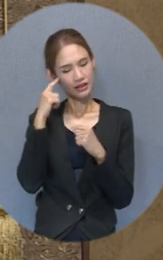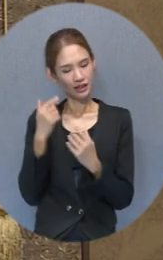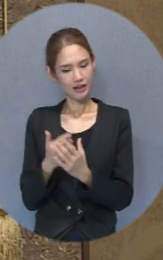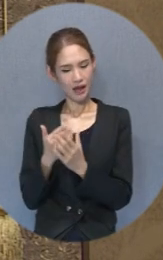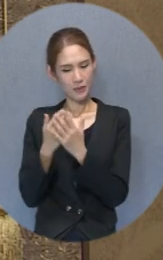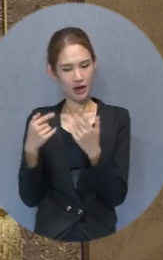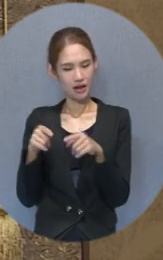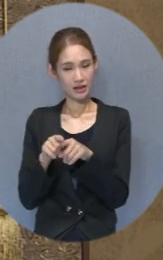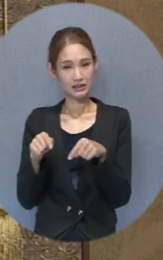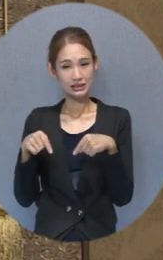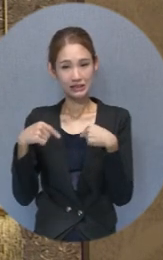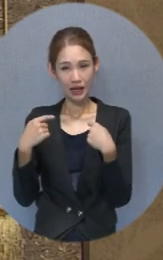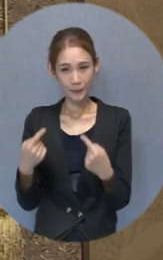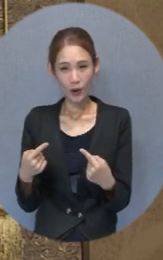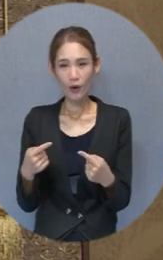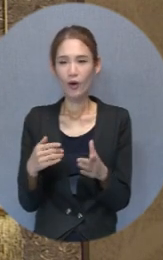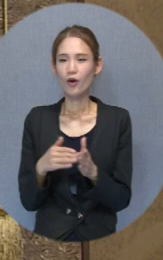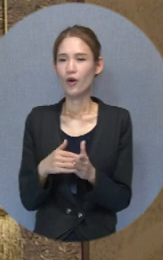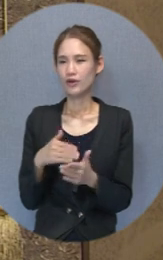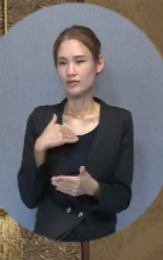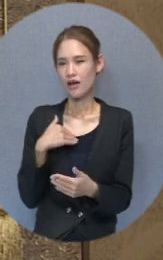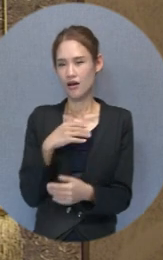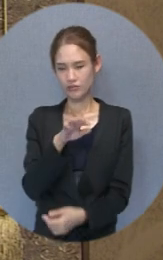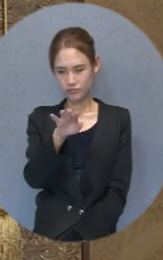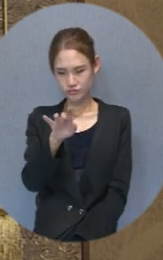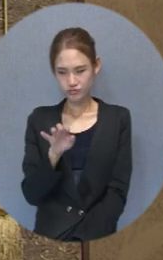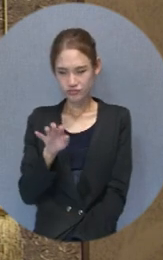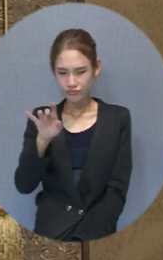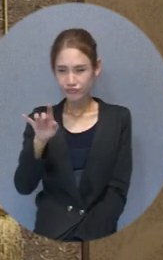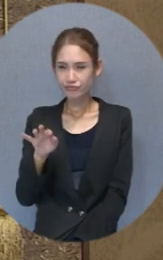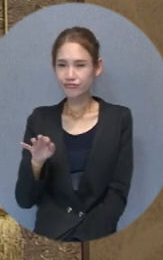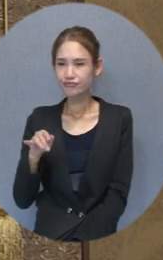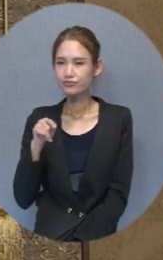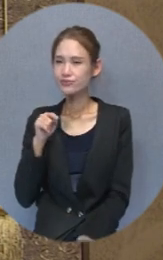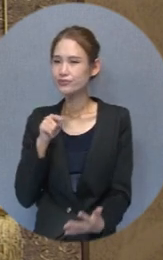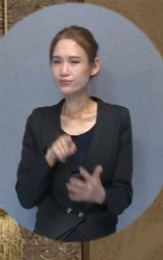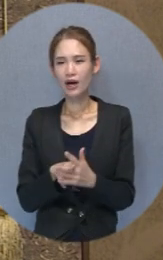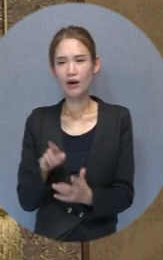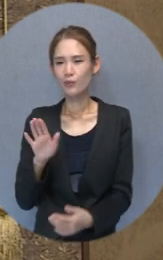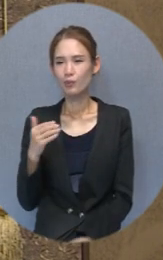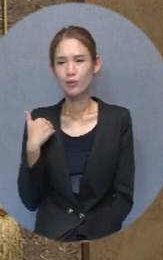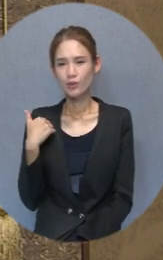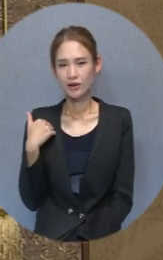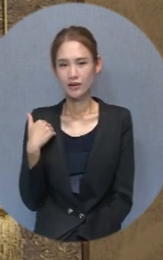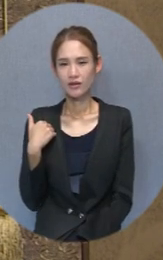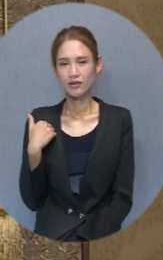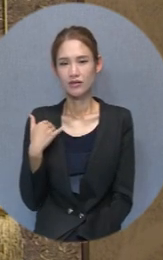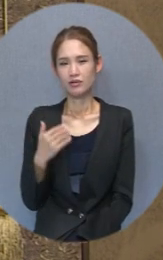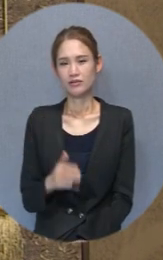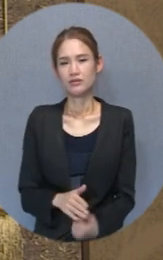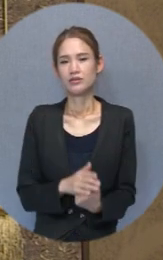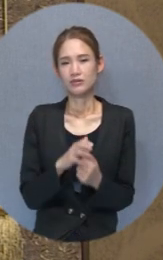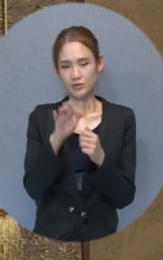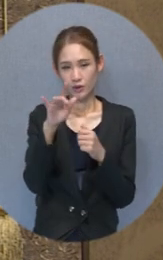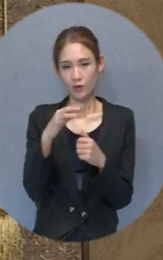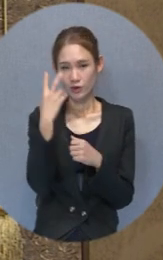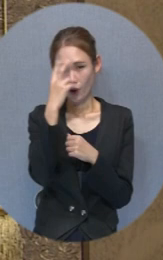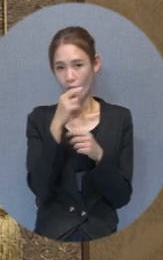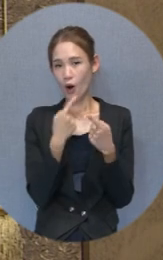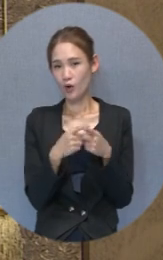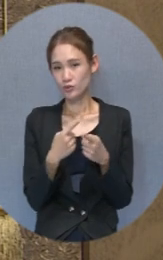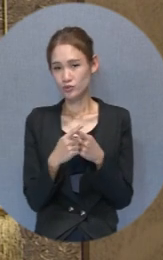이제 제가 점자를 다 알지는 못해요. 네, 그래서 점자의 검수라든지